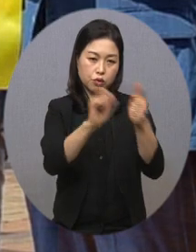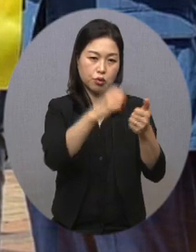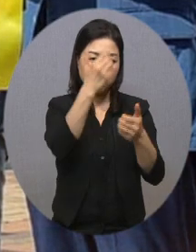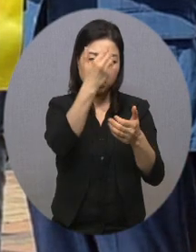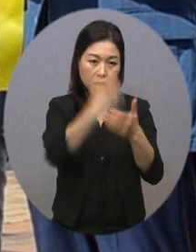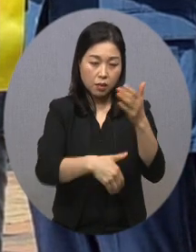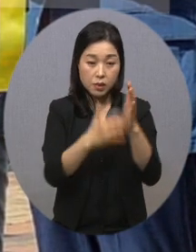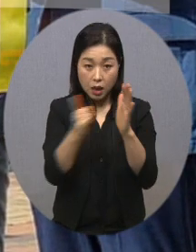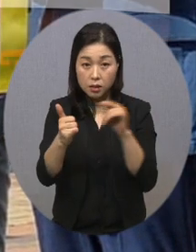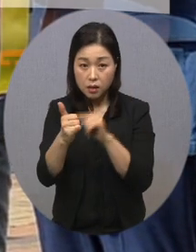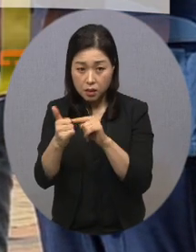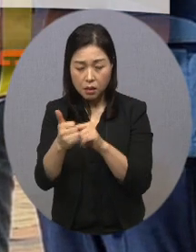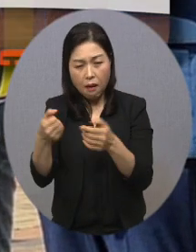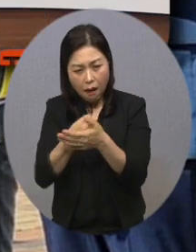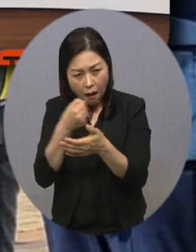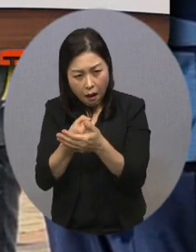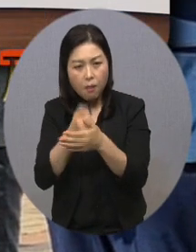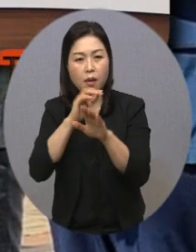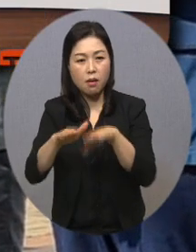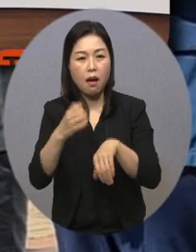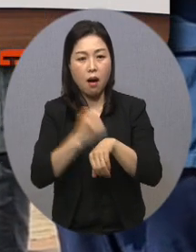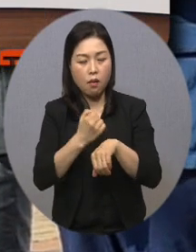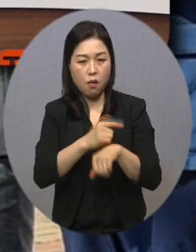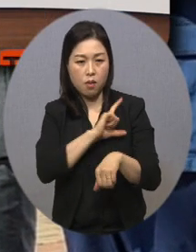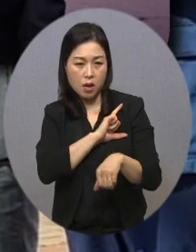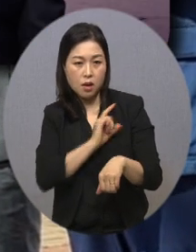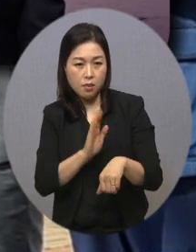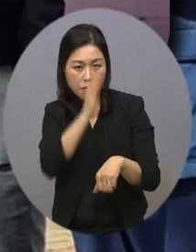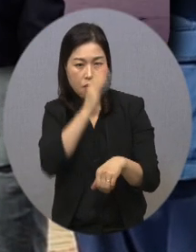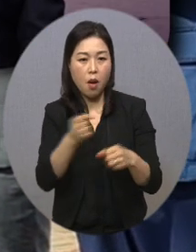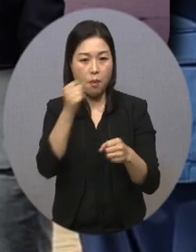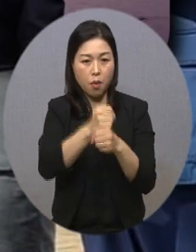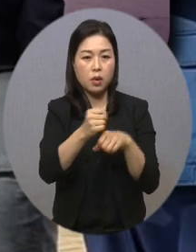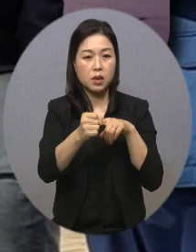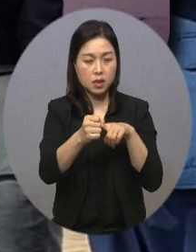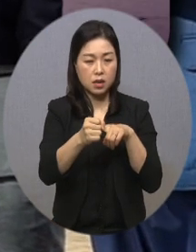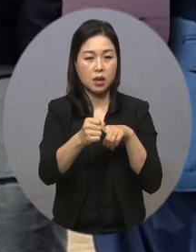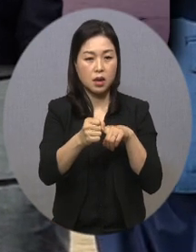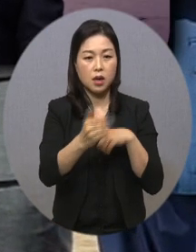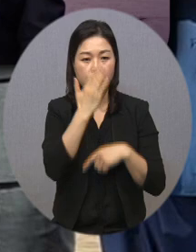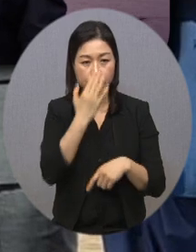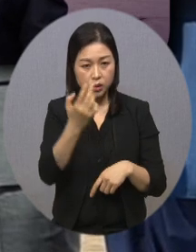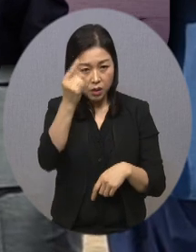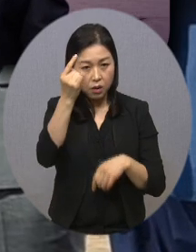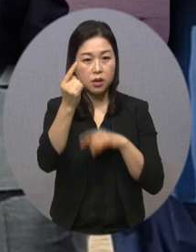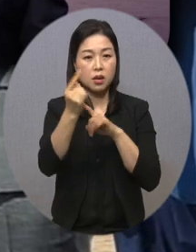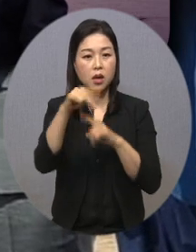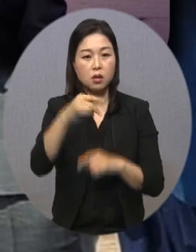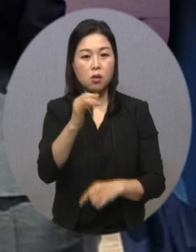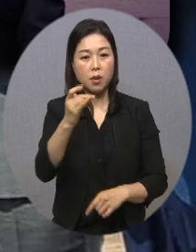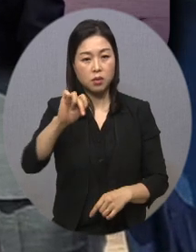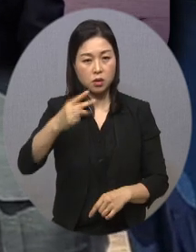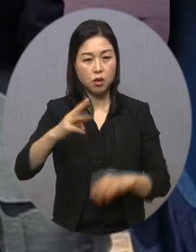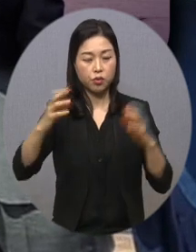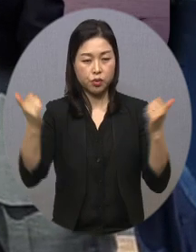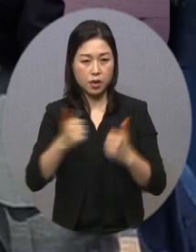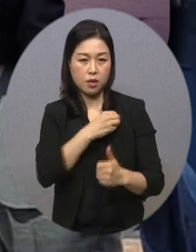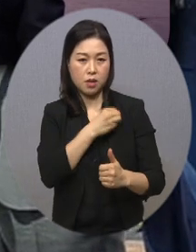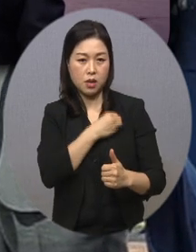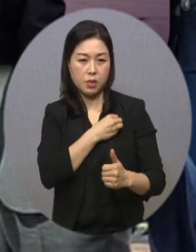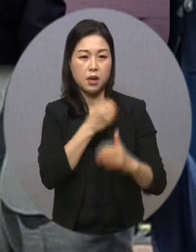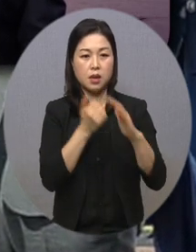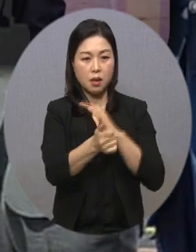유족들의 한을 풀고 명예를 회복한 게 특별히 우리 순천 출신 소병실 국회의원님께서 대표